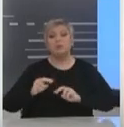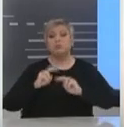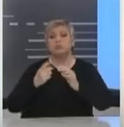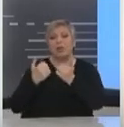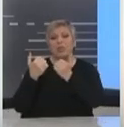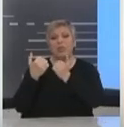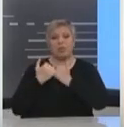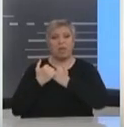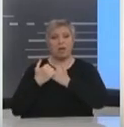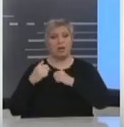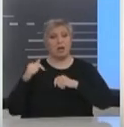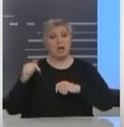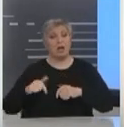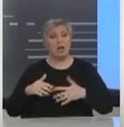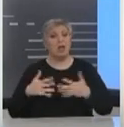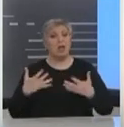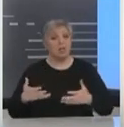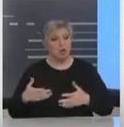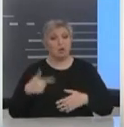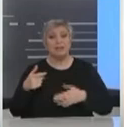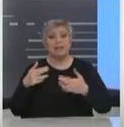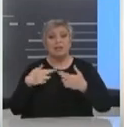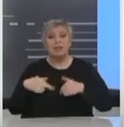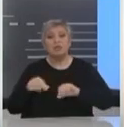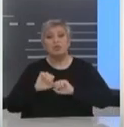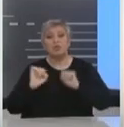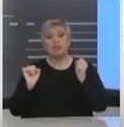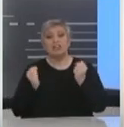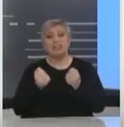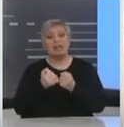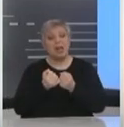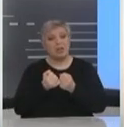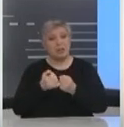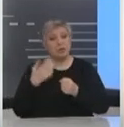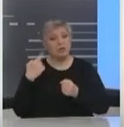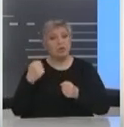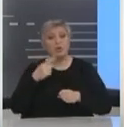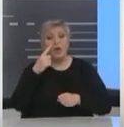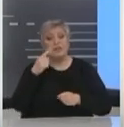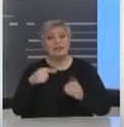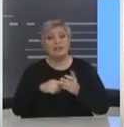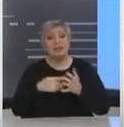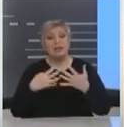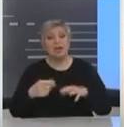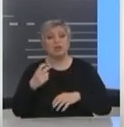της και πίεση στο έκτακτο συνέδριο του κόμματος του Νοέμβρη του 1924